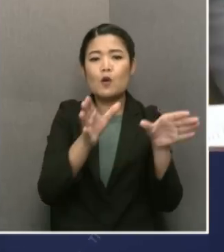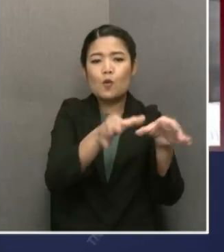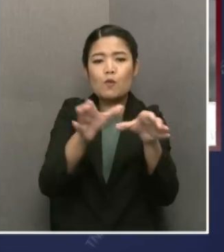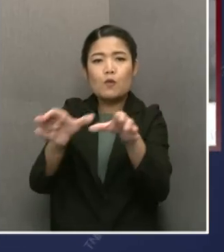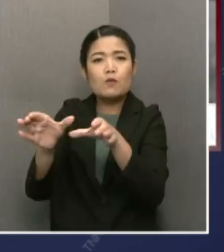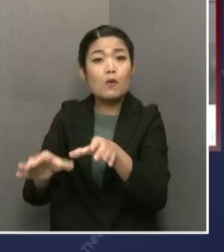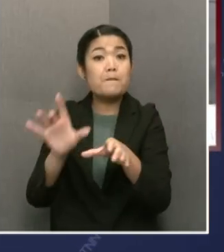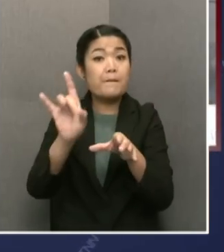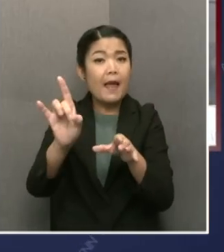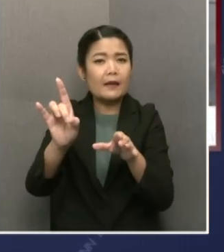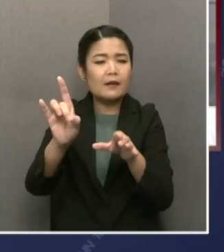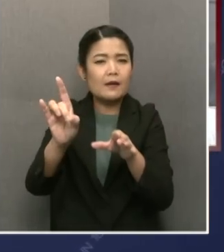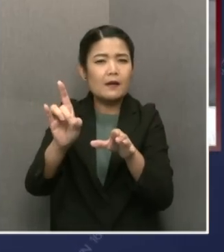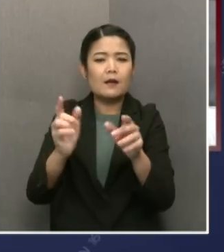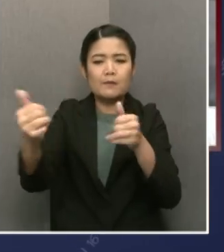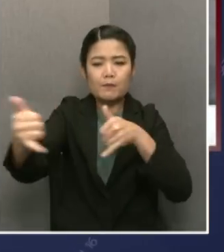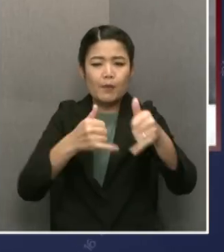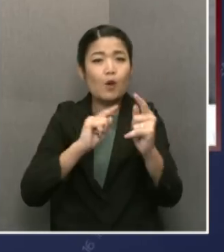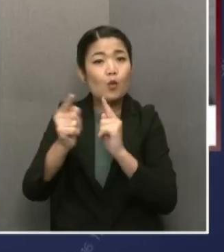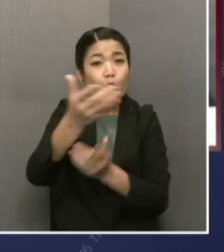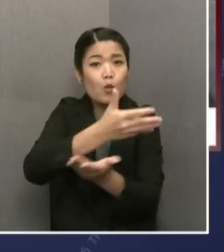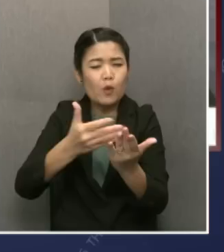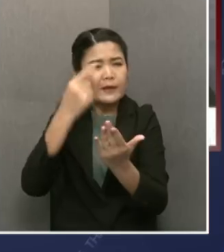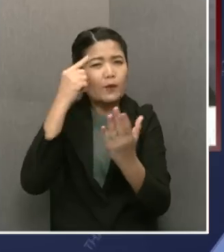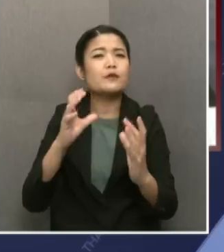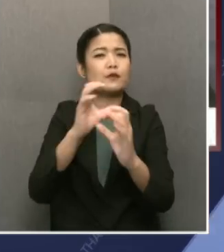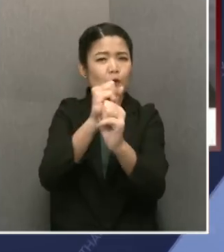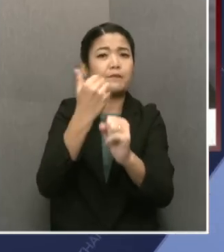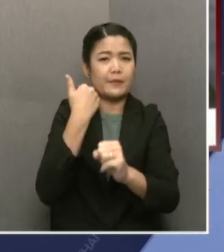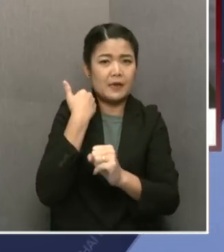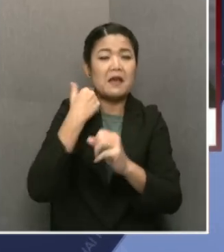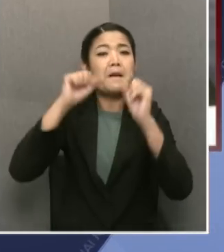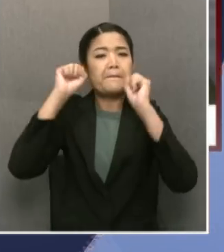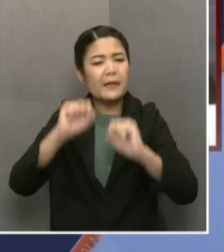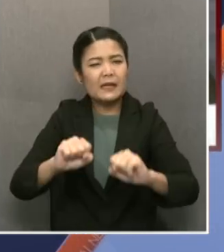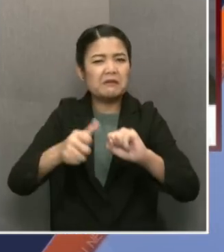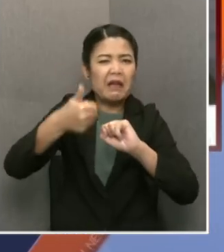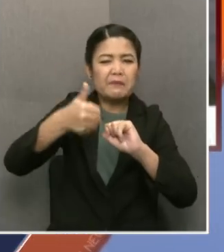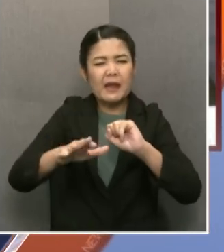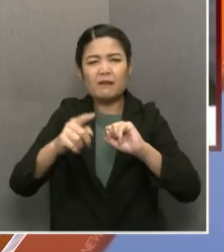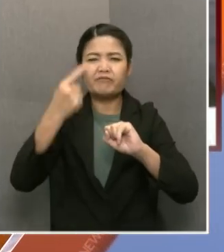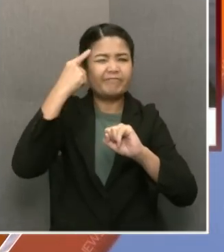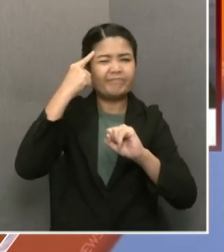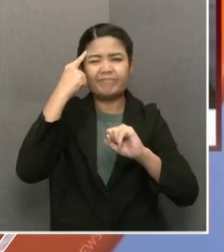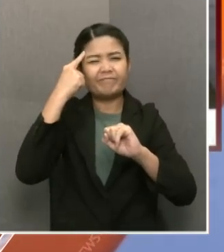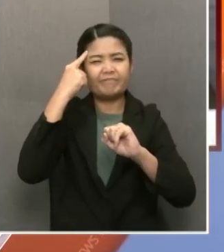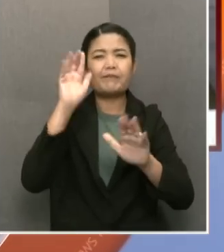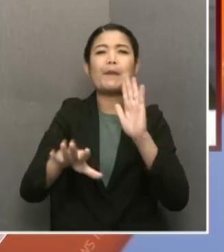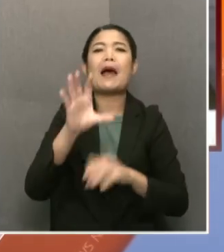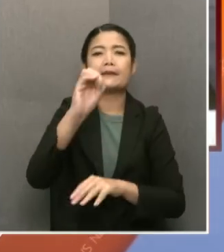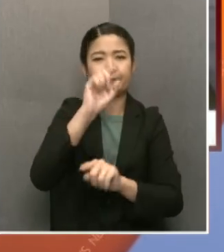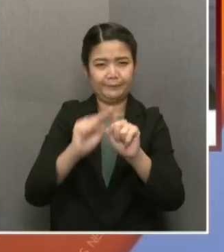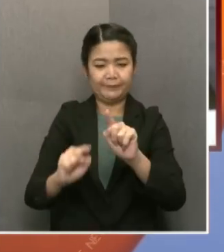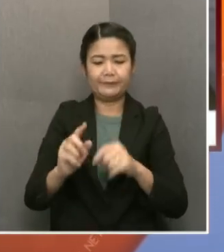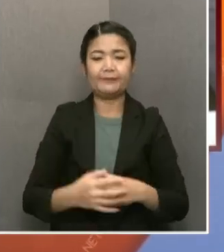เนี่ยก็อาจจะมีข้อสรุปในระดับหนึ่งนะครับแต่ว่าจะถึงขั้นเป็นมติพรรคหรือไม่เนี่ยนี้ก็ยังให้ที่ 5050อยู่นะ